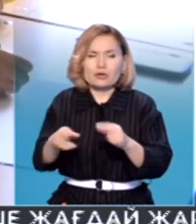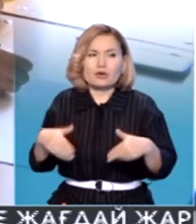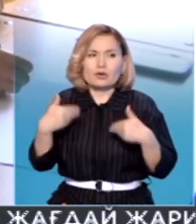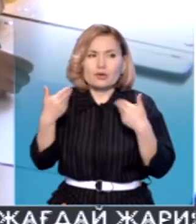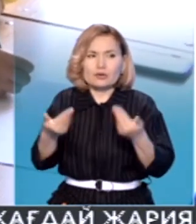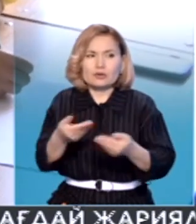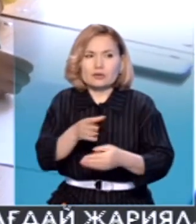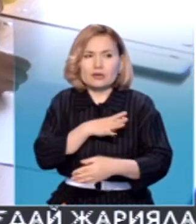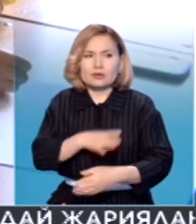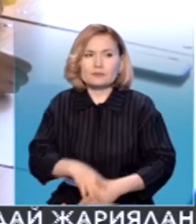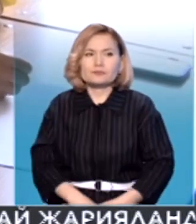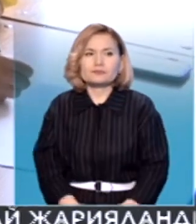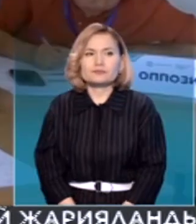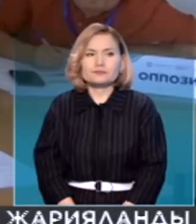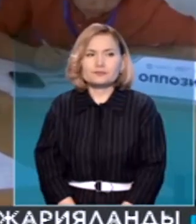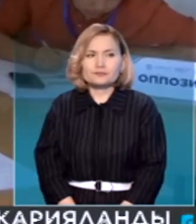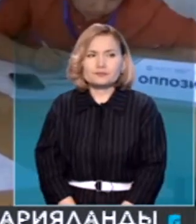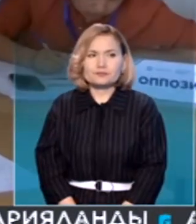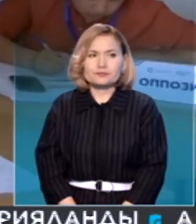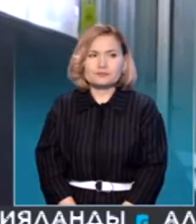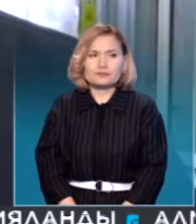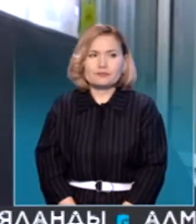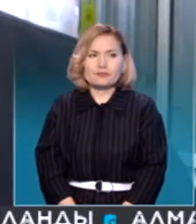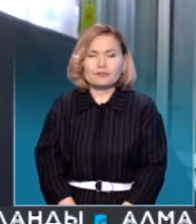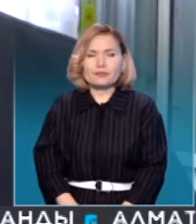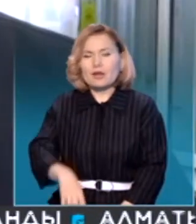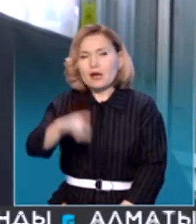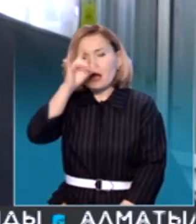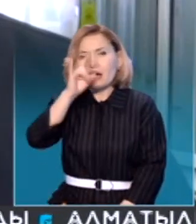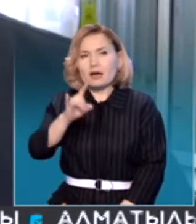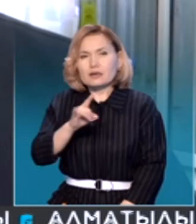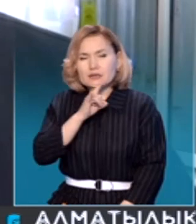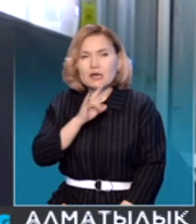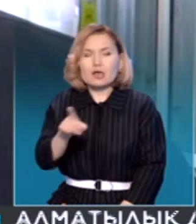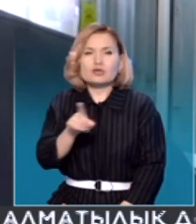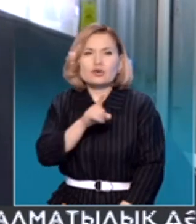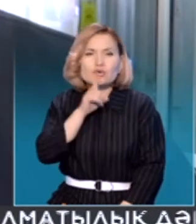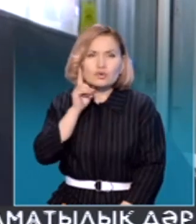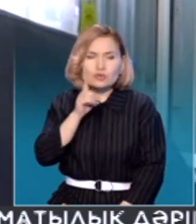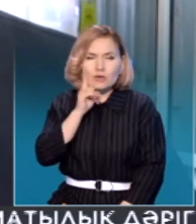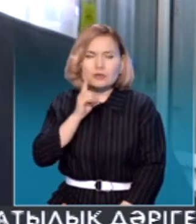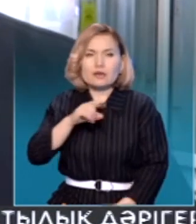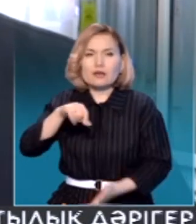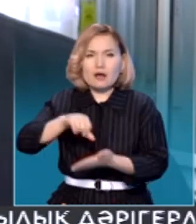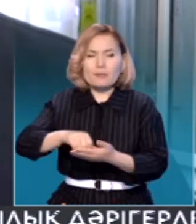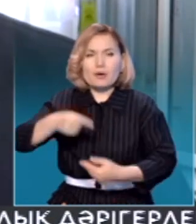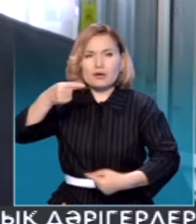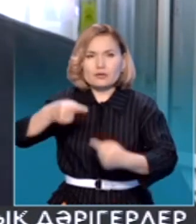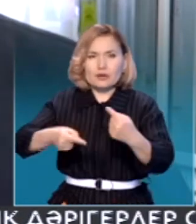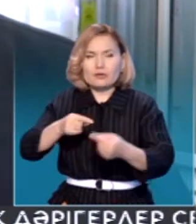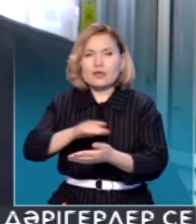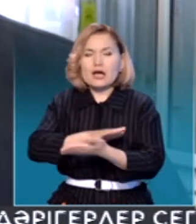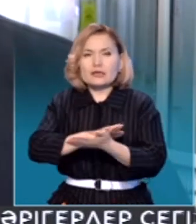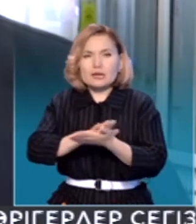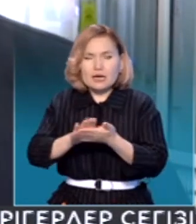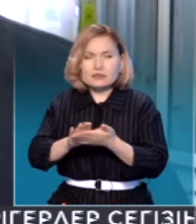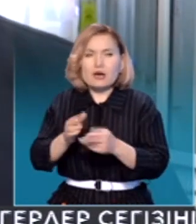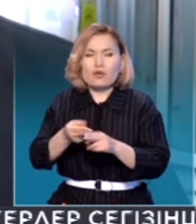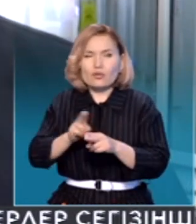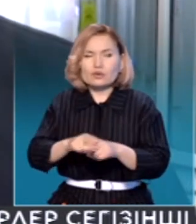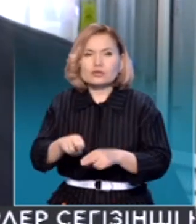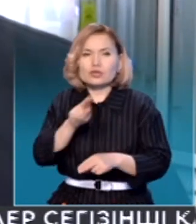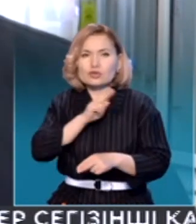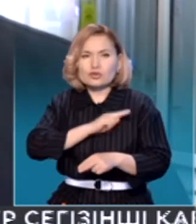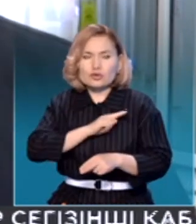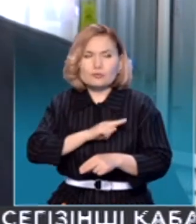аяқталуымен құттықтады. Еліміздің пікірсайыс қозғалысының кіл мықтысын анықтау үшін таза рейтингтік